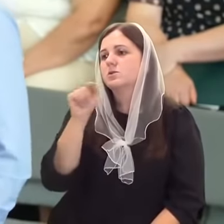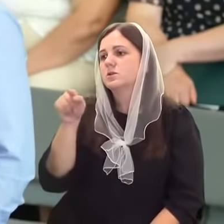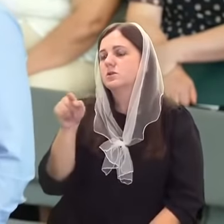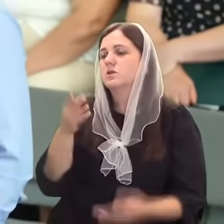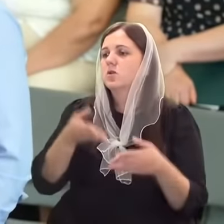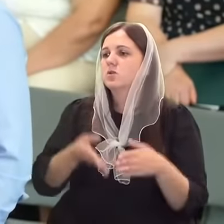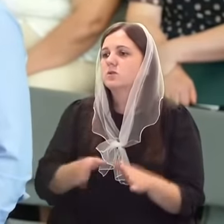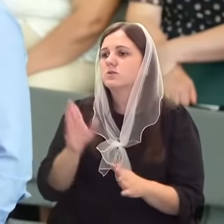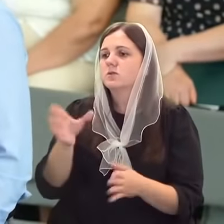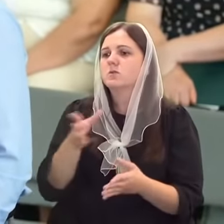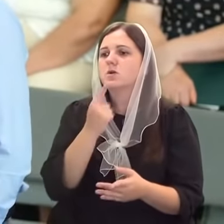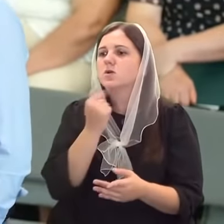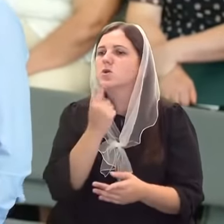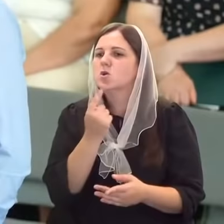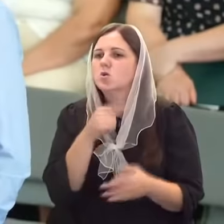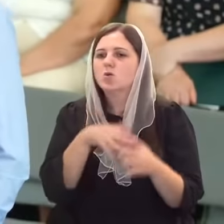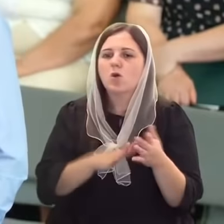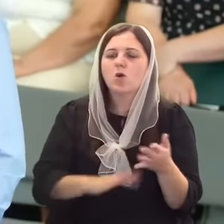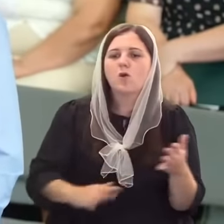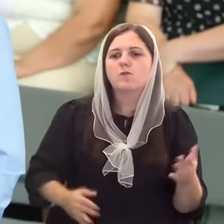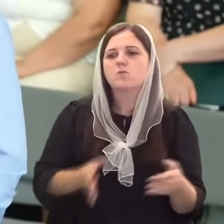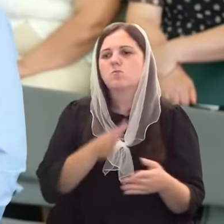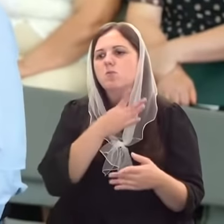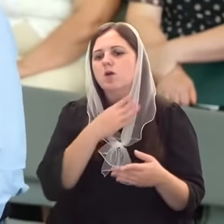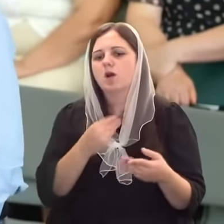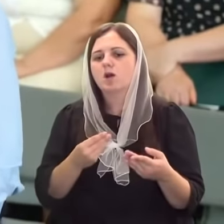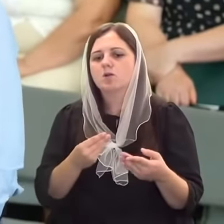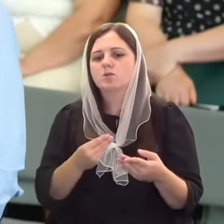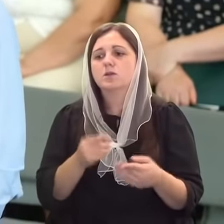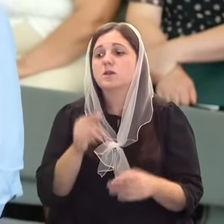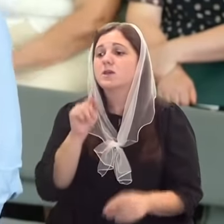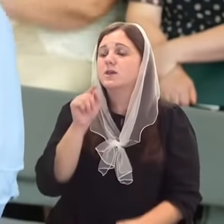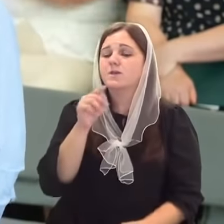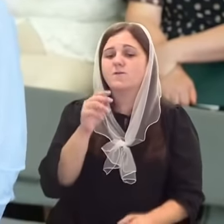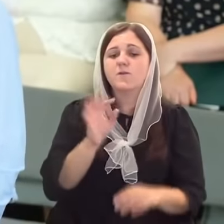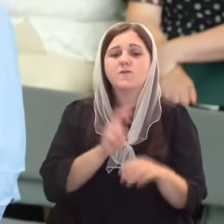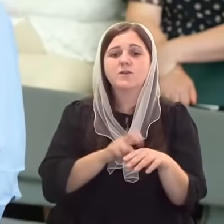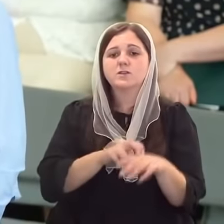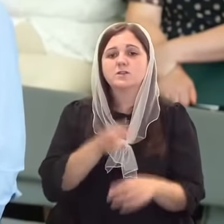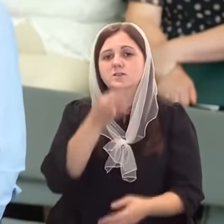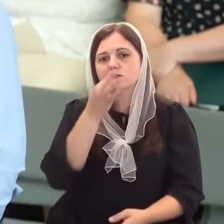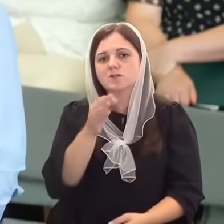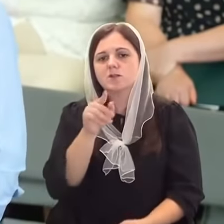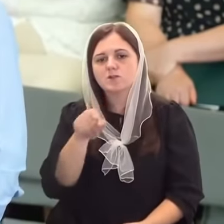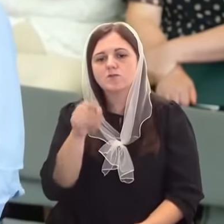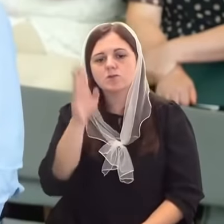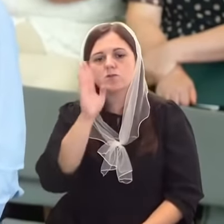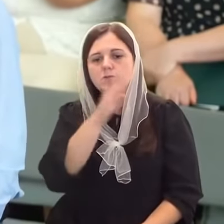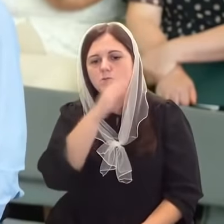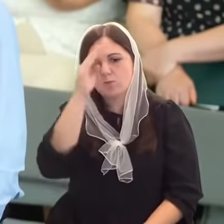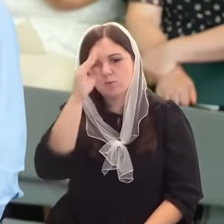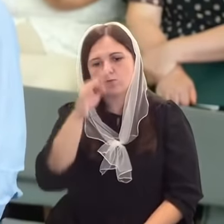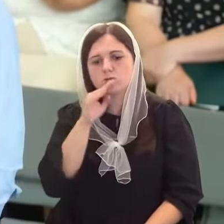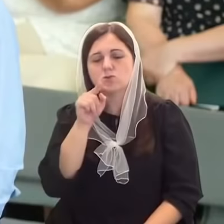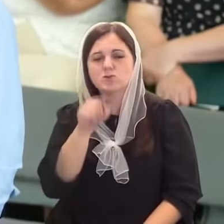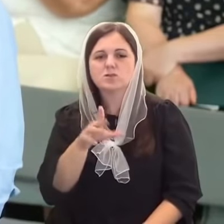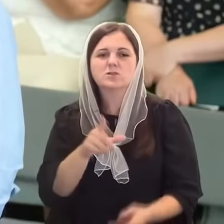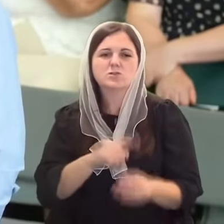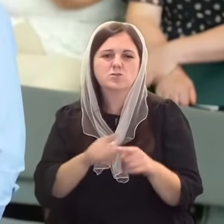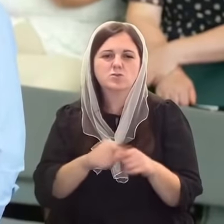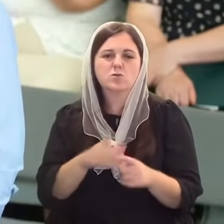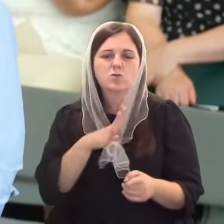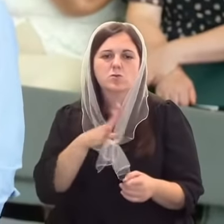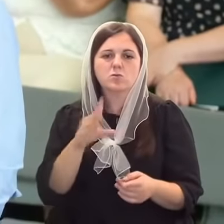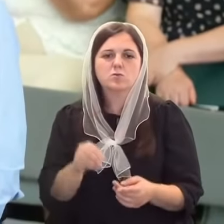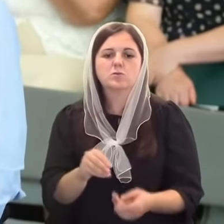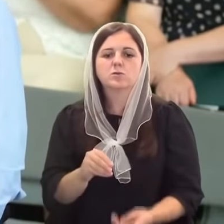крови. И врачи сказали твоей маме, твоему отцу, что ты не желез, что ты